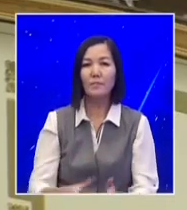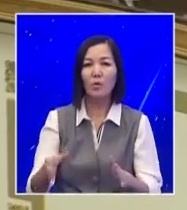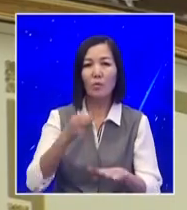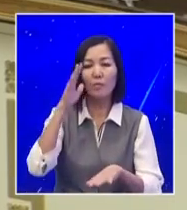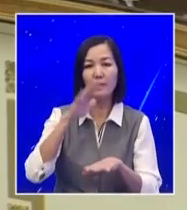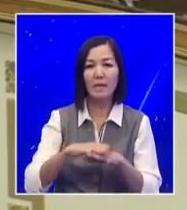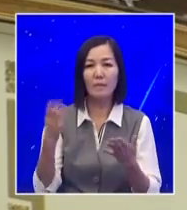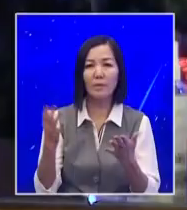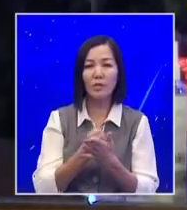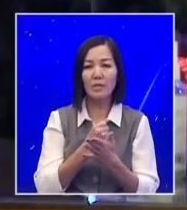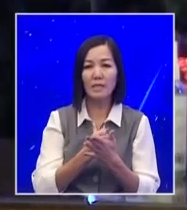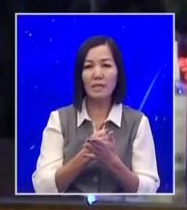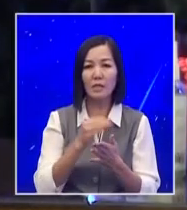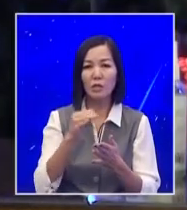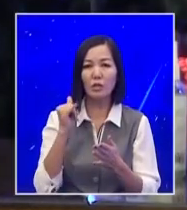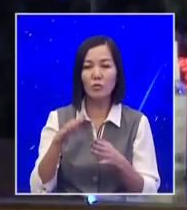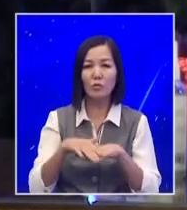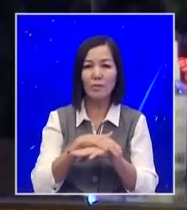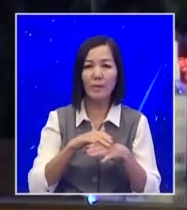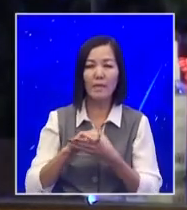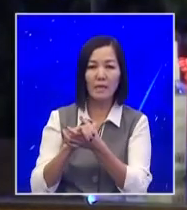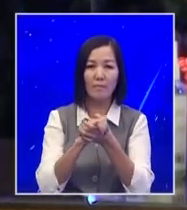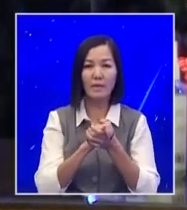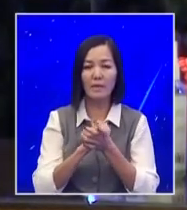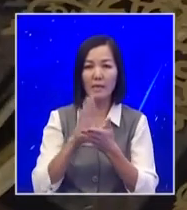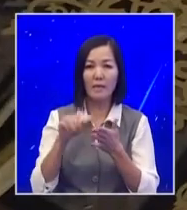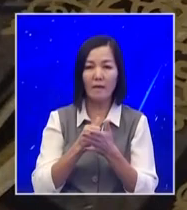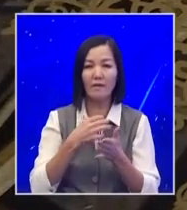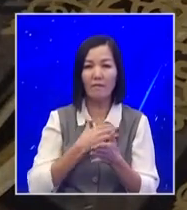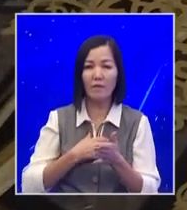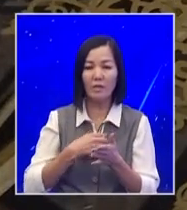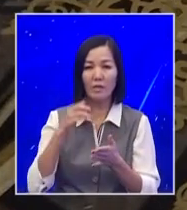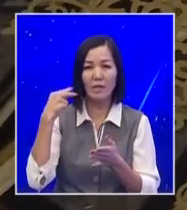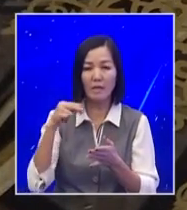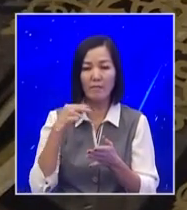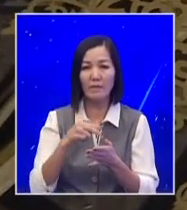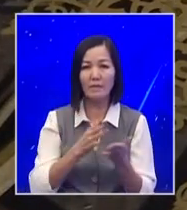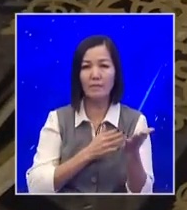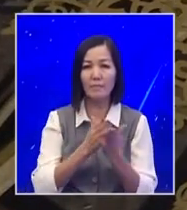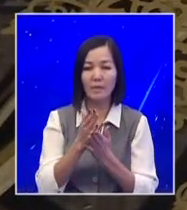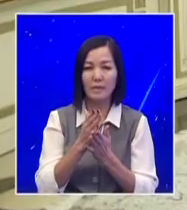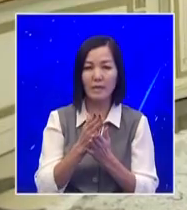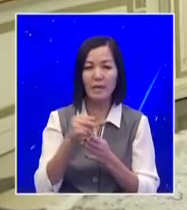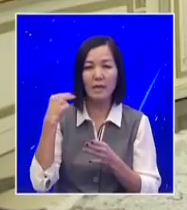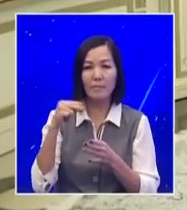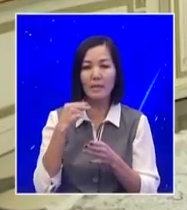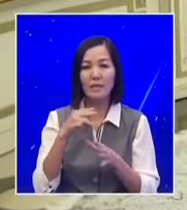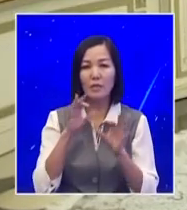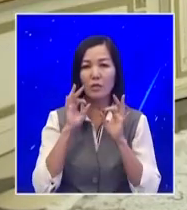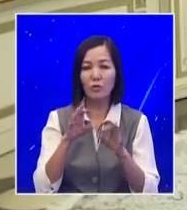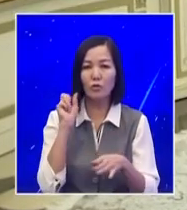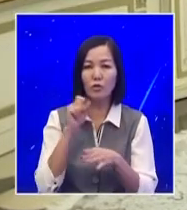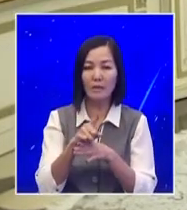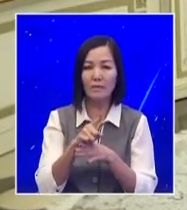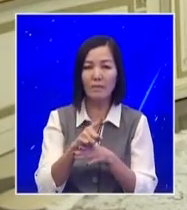Баталов жетістіктер көзі жетісулықтар береке бірлігі дейді. Елбасы саясаты президент ұстанымы тірек екенін айтты. Ардагерлер